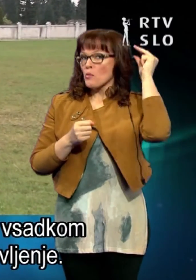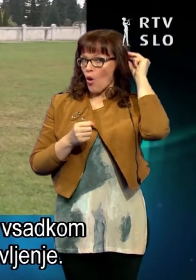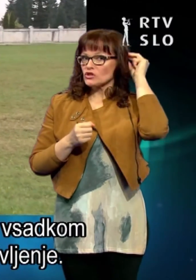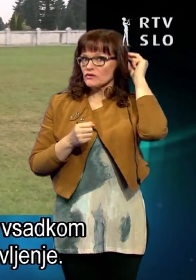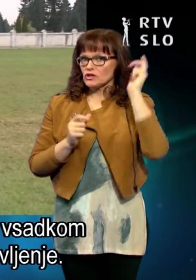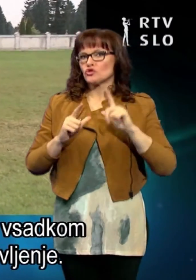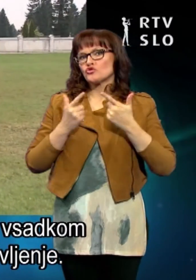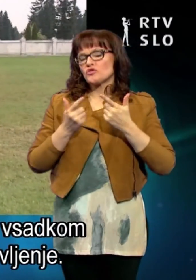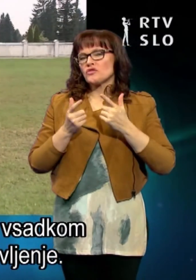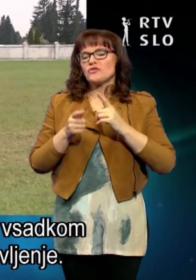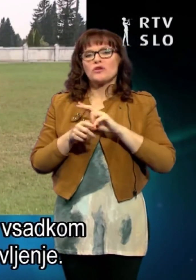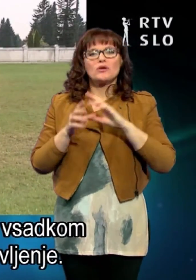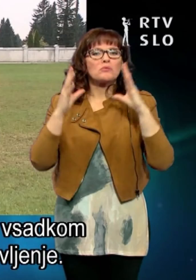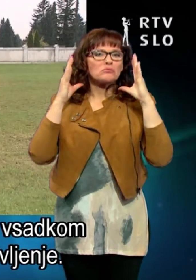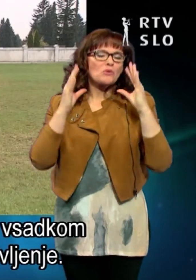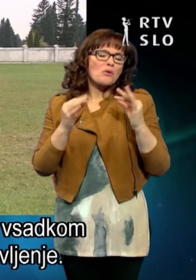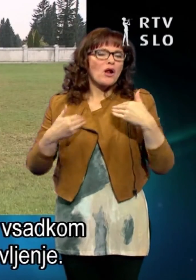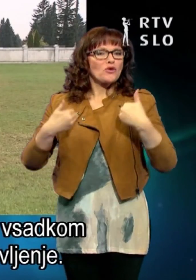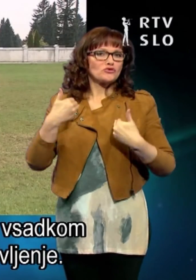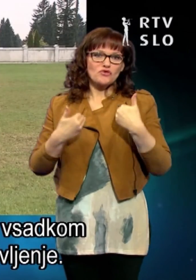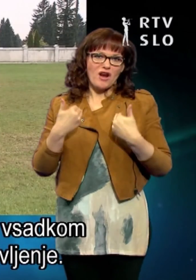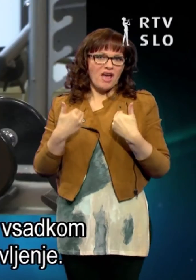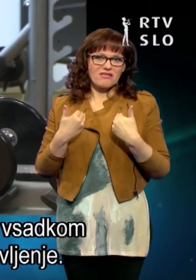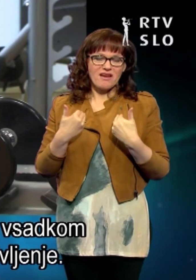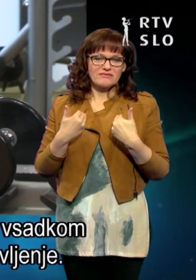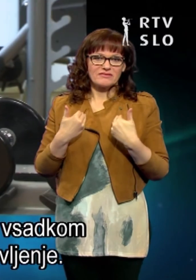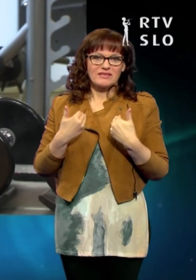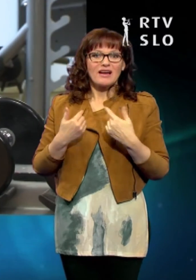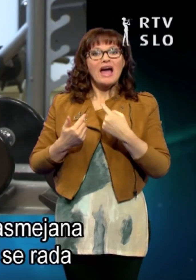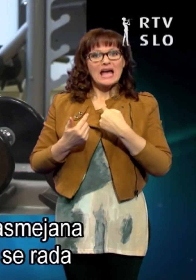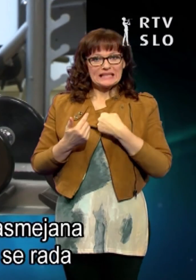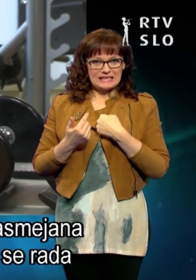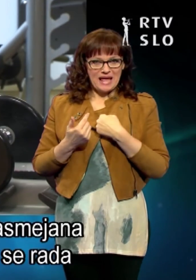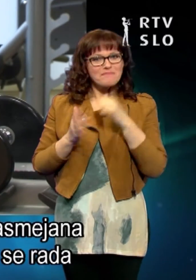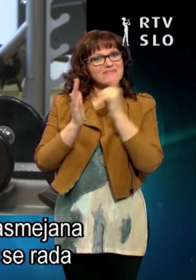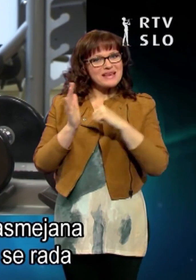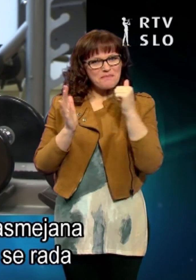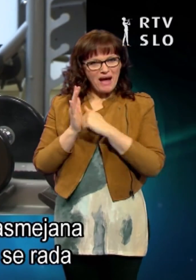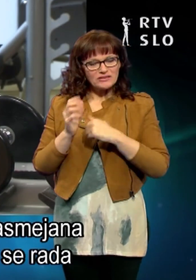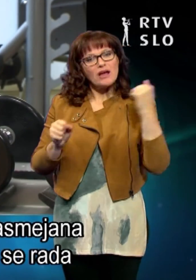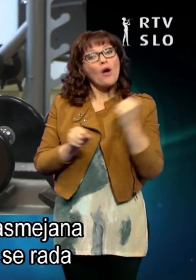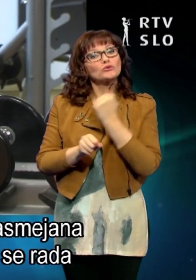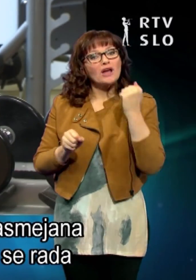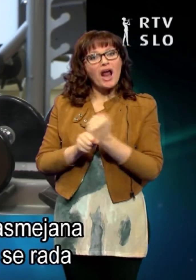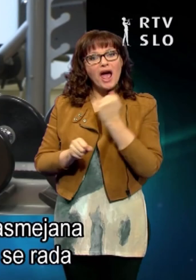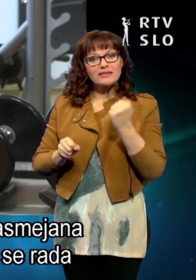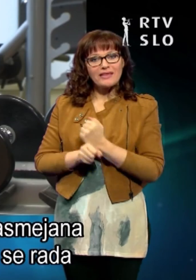vsadkom živi povsem običajno življenje. Sem trmasta,